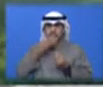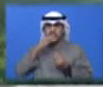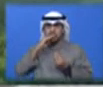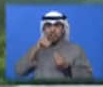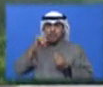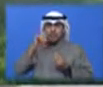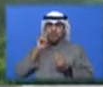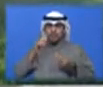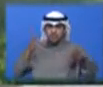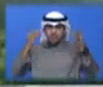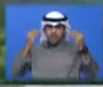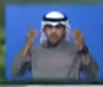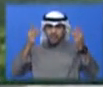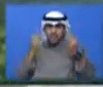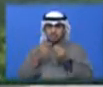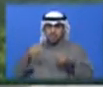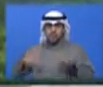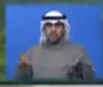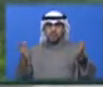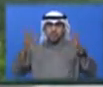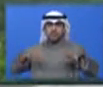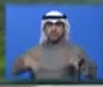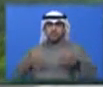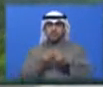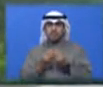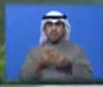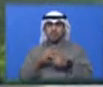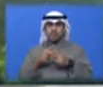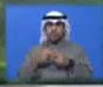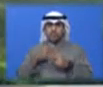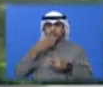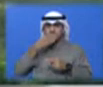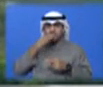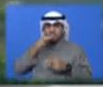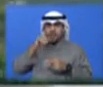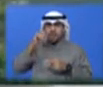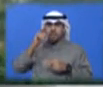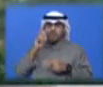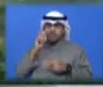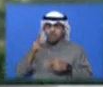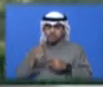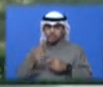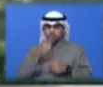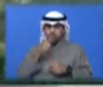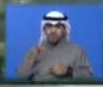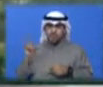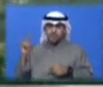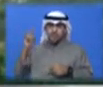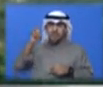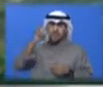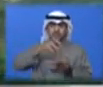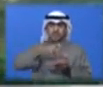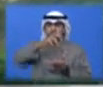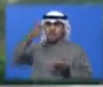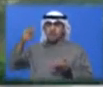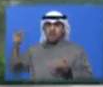بالتعليم، بخصوص مجال التعليم الكويت مو مقصرة بالتعليم، أحسن. أنا سافرت برا دول ثانية، ما شاء الله الكويت